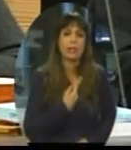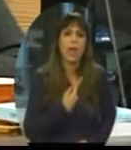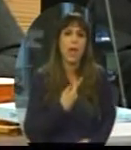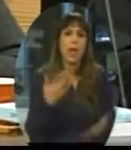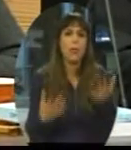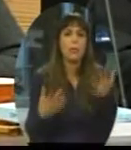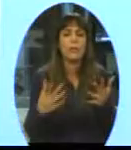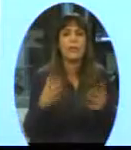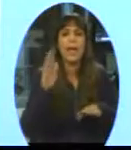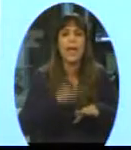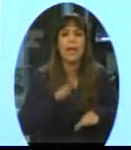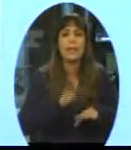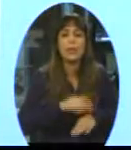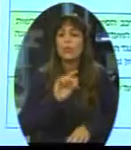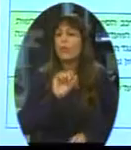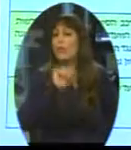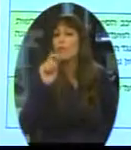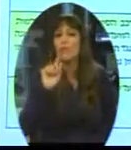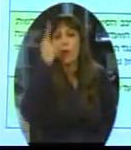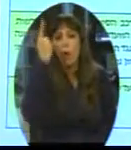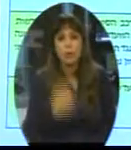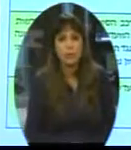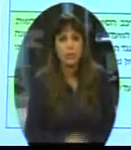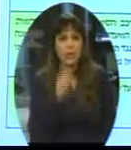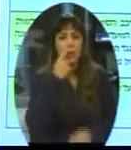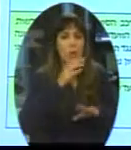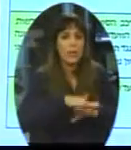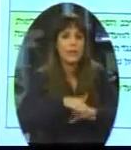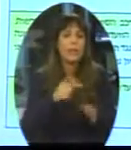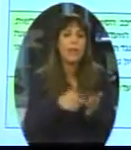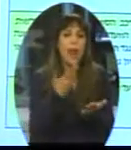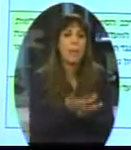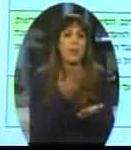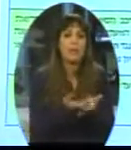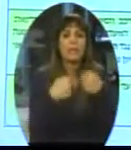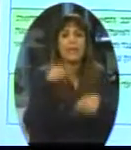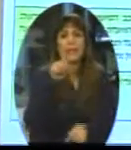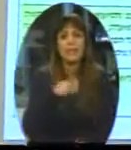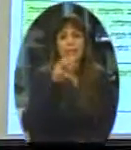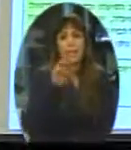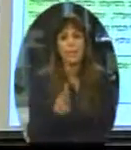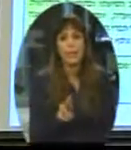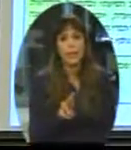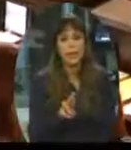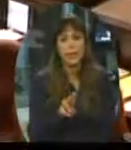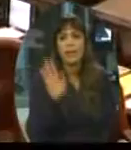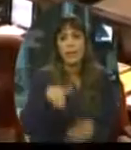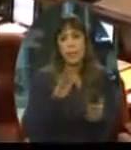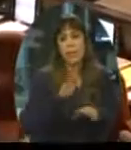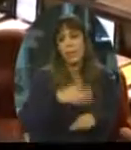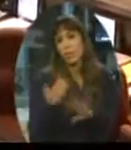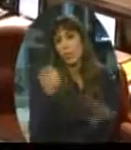אתיות גבוהות ביותר. הקוד האתי גובש לאור ההמלצות של ועדת זמיר, אותה מינה ריבלין עוד בקדנציה הקודמת.